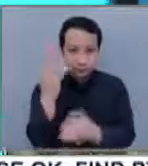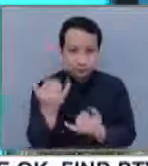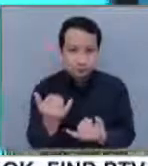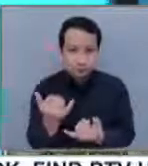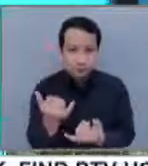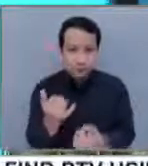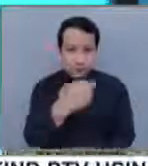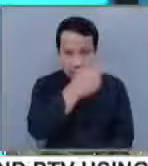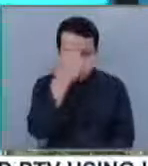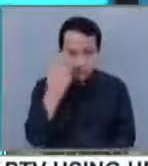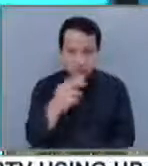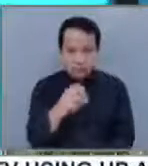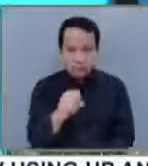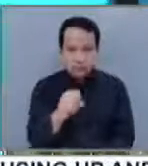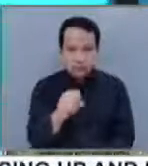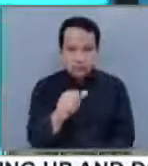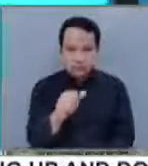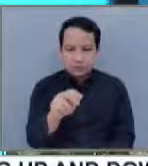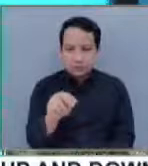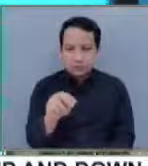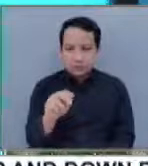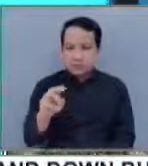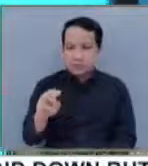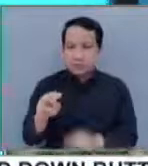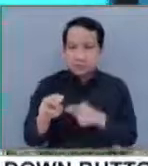Noel Talakay para sa detalye. Noel?